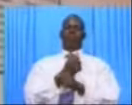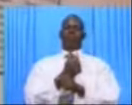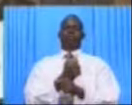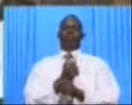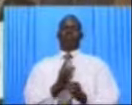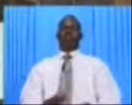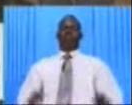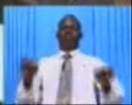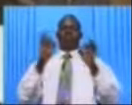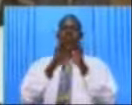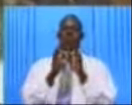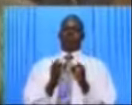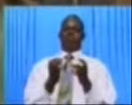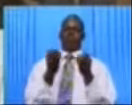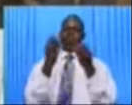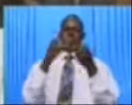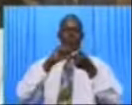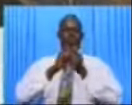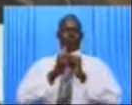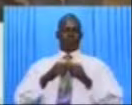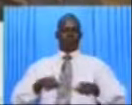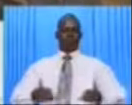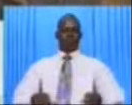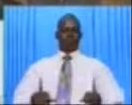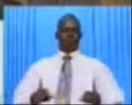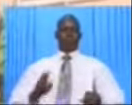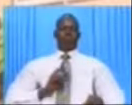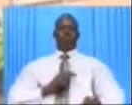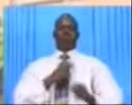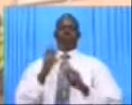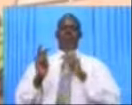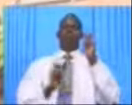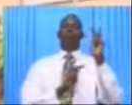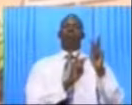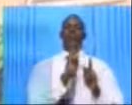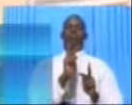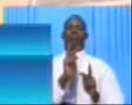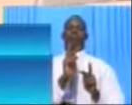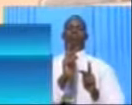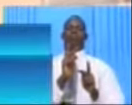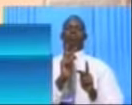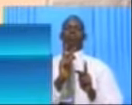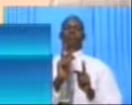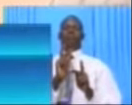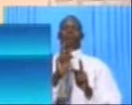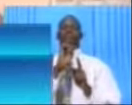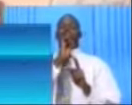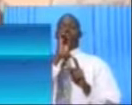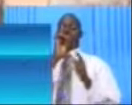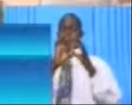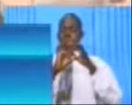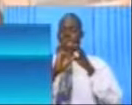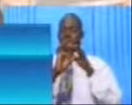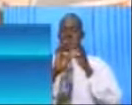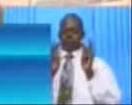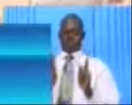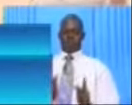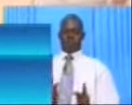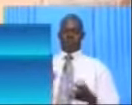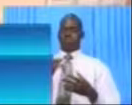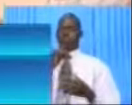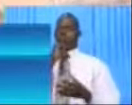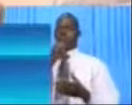importants, mais de nombreuses difficultés demeurent. Notre public cible, c'est des gens qui n'ont pas les moyens